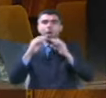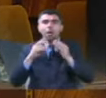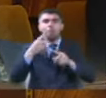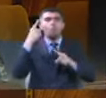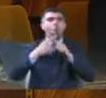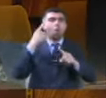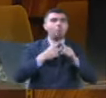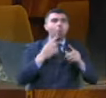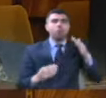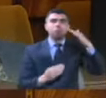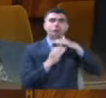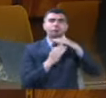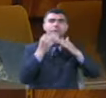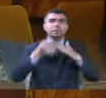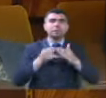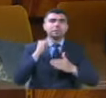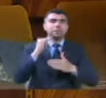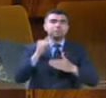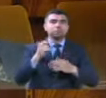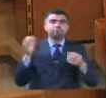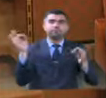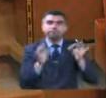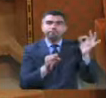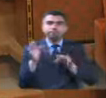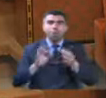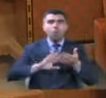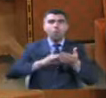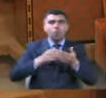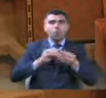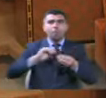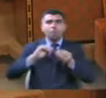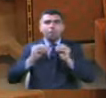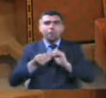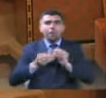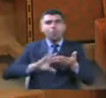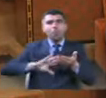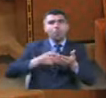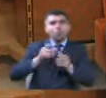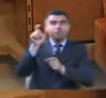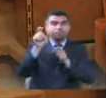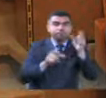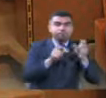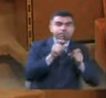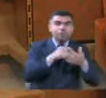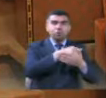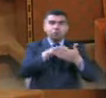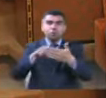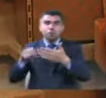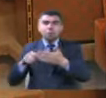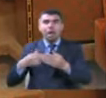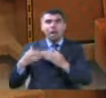مسرحية ملغومة، احتقان اجتماعي وضرب للقدرة الشيائية للشغيلة المغربية،